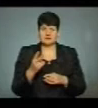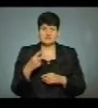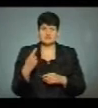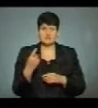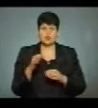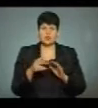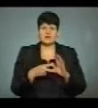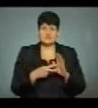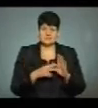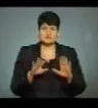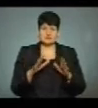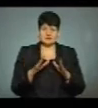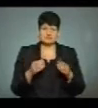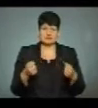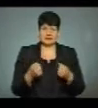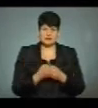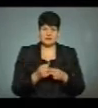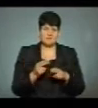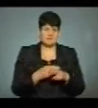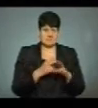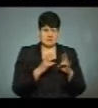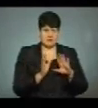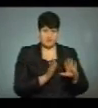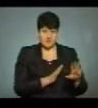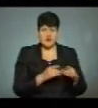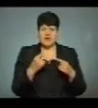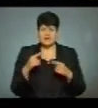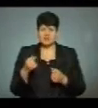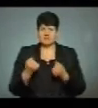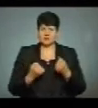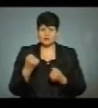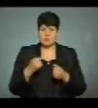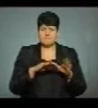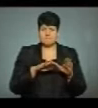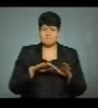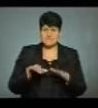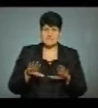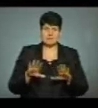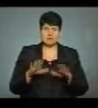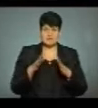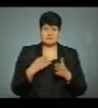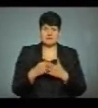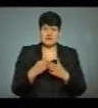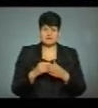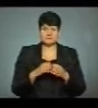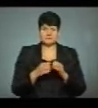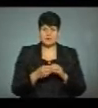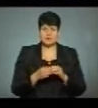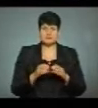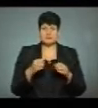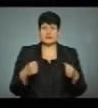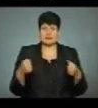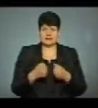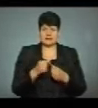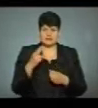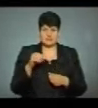ВАЗ-2107 сталося звичайне ДТП без травмованих. І інші автомобілі після події з матеріальними збитками сталося ДТП з